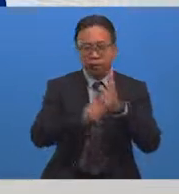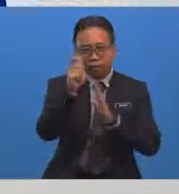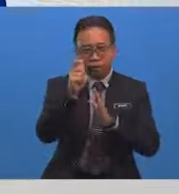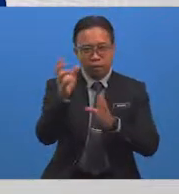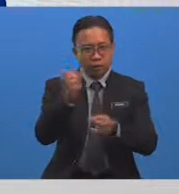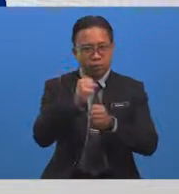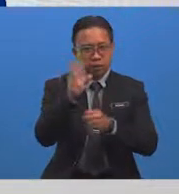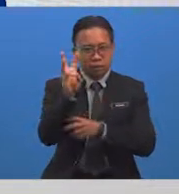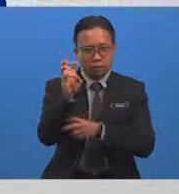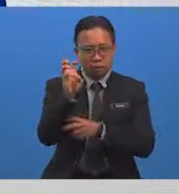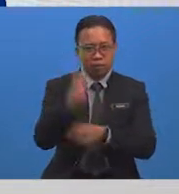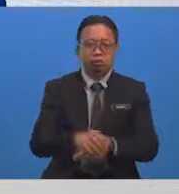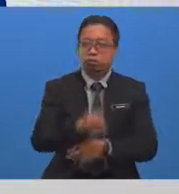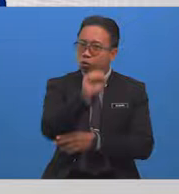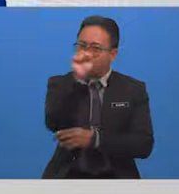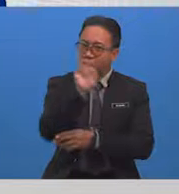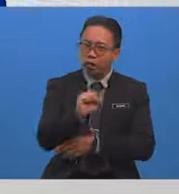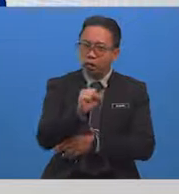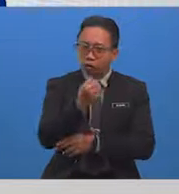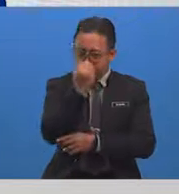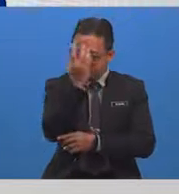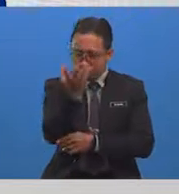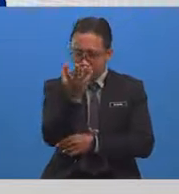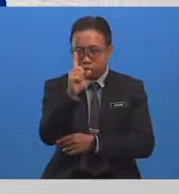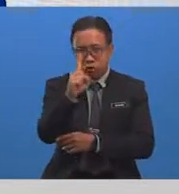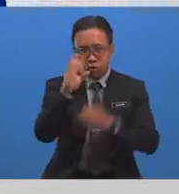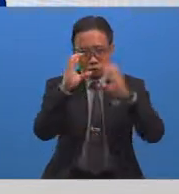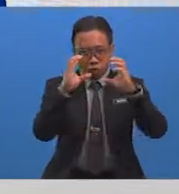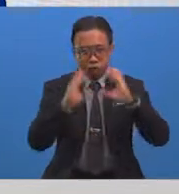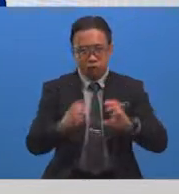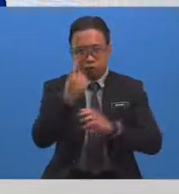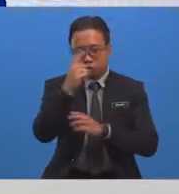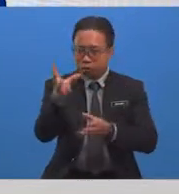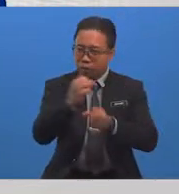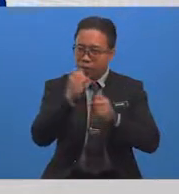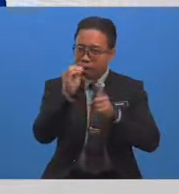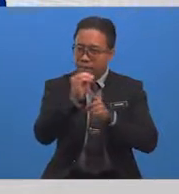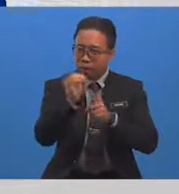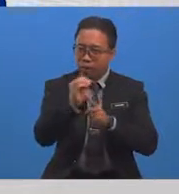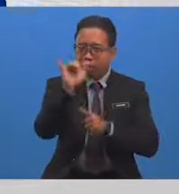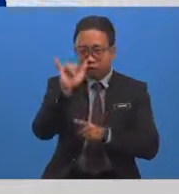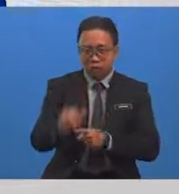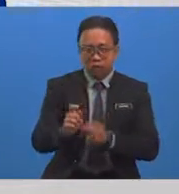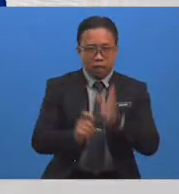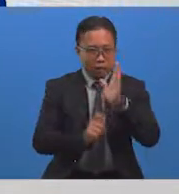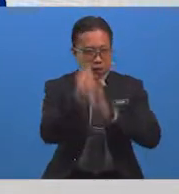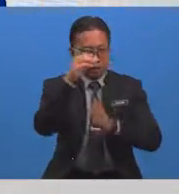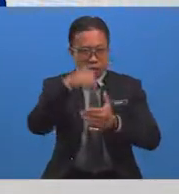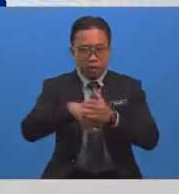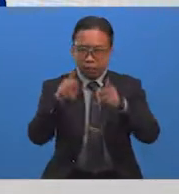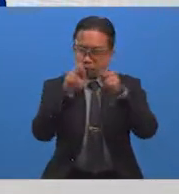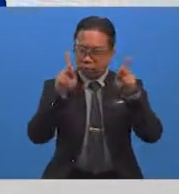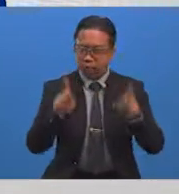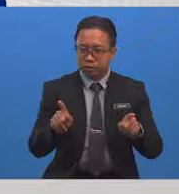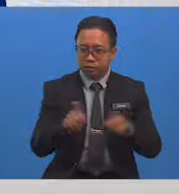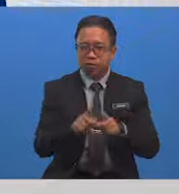60 soalnya Nyatakan satu cara untuk mendapat markah yang tinggi dalam peperiksaan